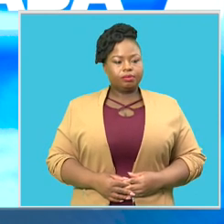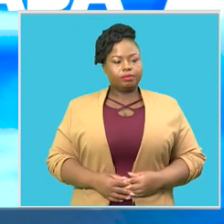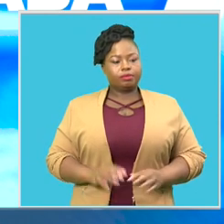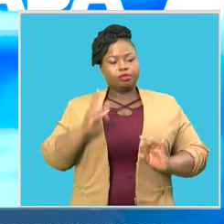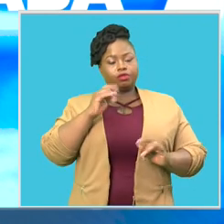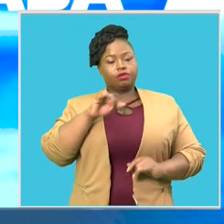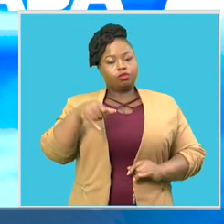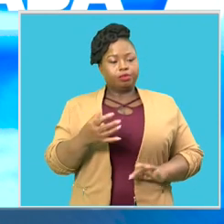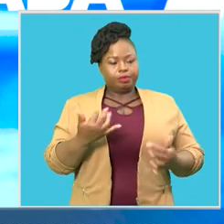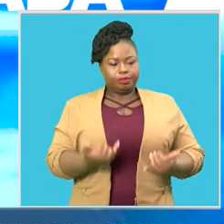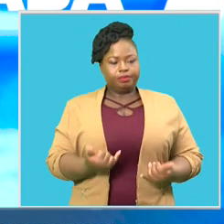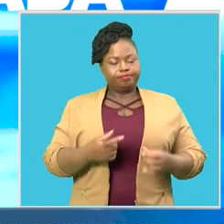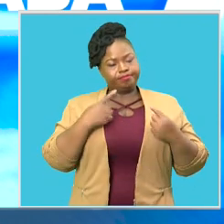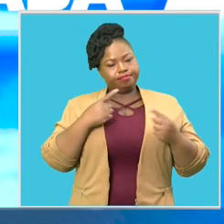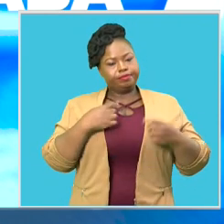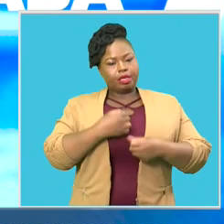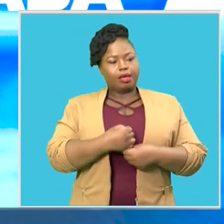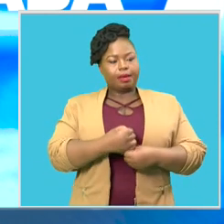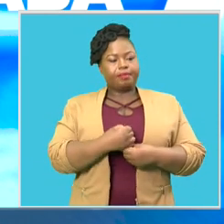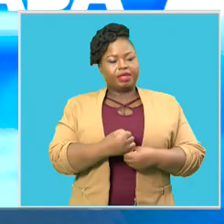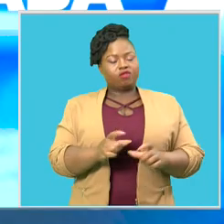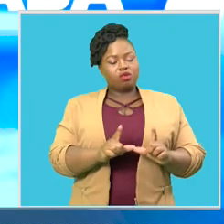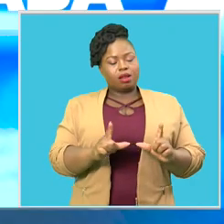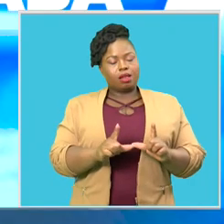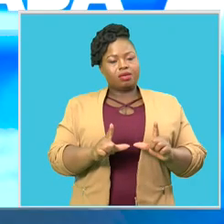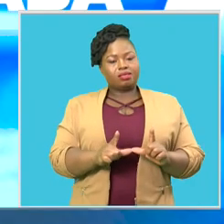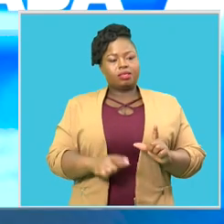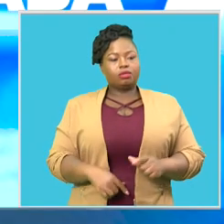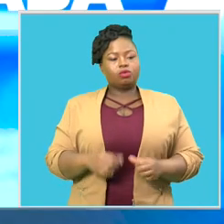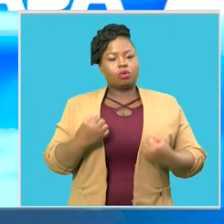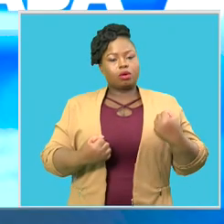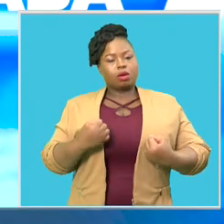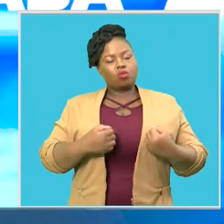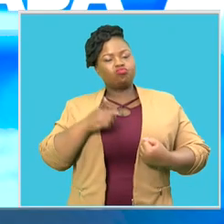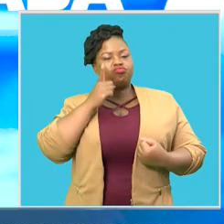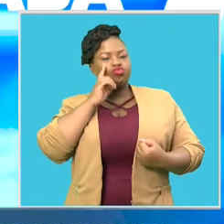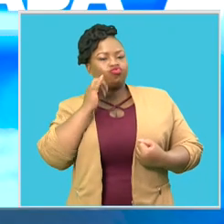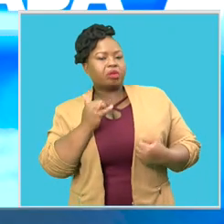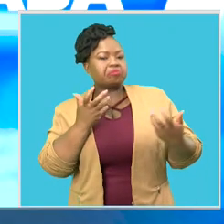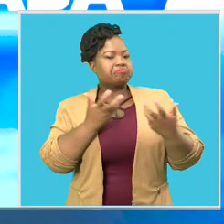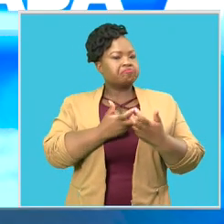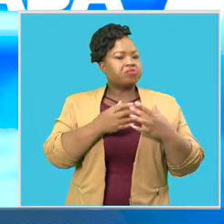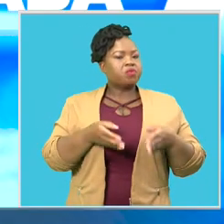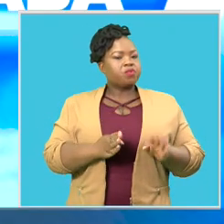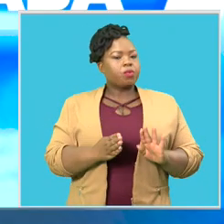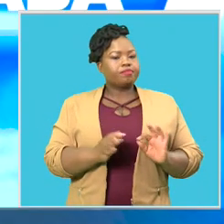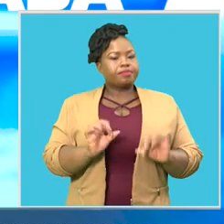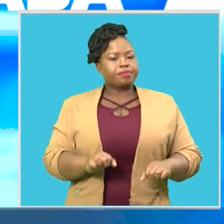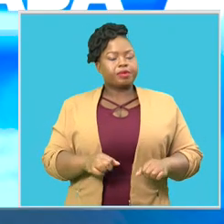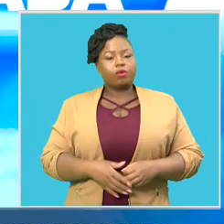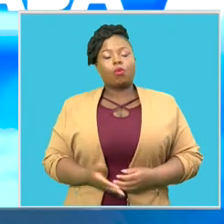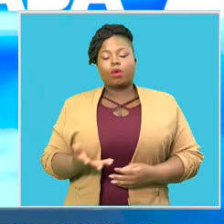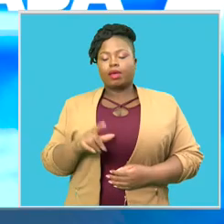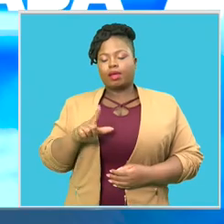Idolobha laseGoli namuhla lethule umkhankaso wophiko lwezamalayisensi obizwa ngeVehicle fitness campaign esikhungweni samalayisensi